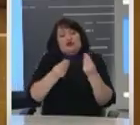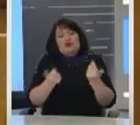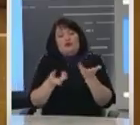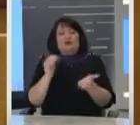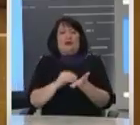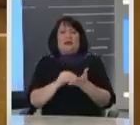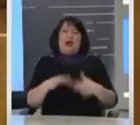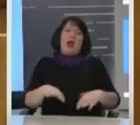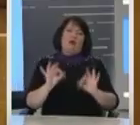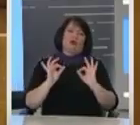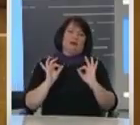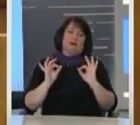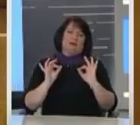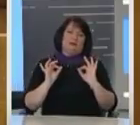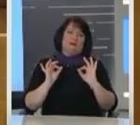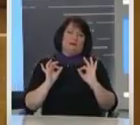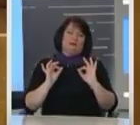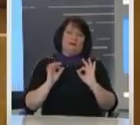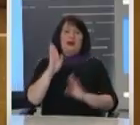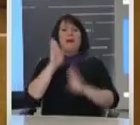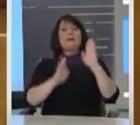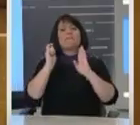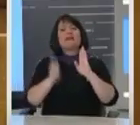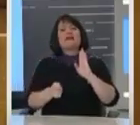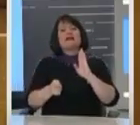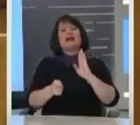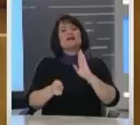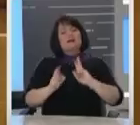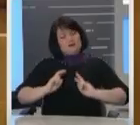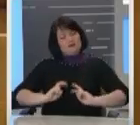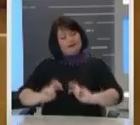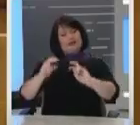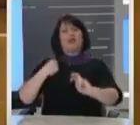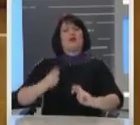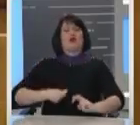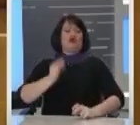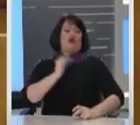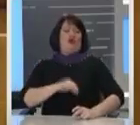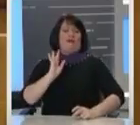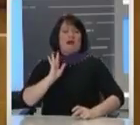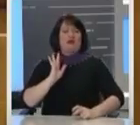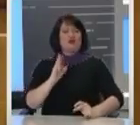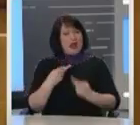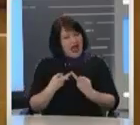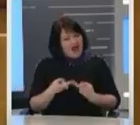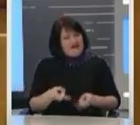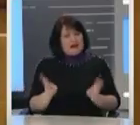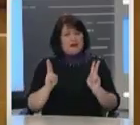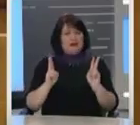ξανά από το μηδέν. Πληστηριασμοί υπέρ του δημοσίου. Επιτρέπεται τον